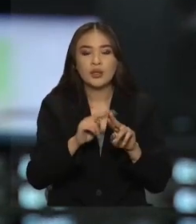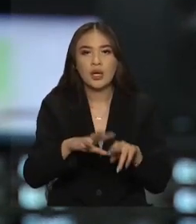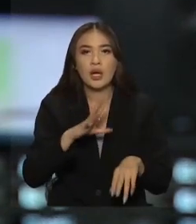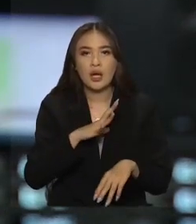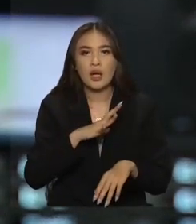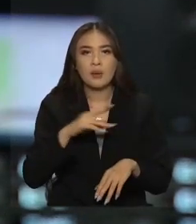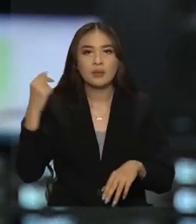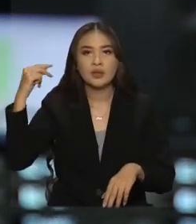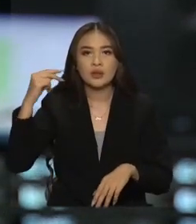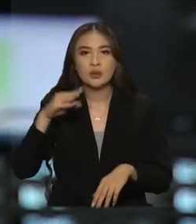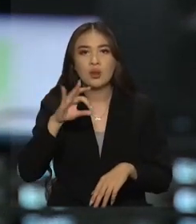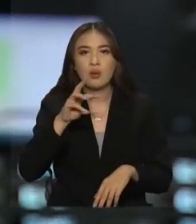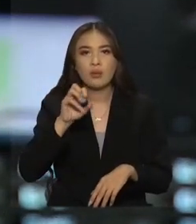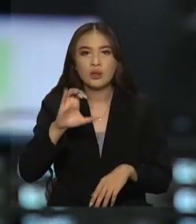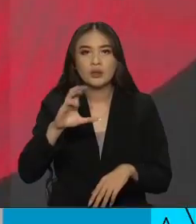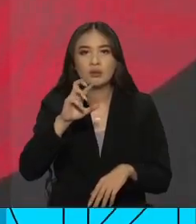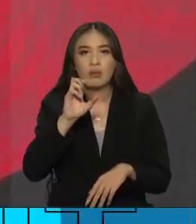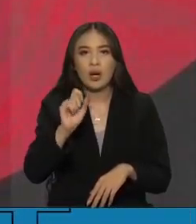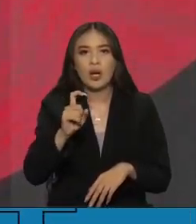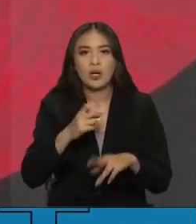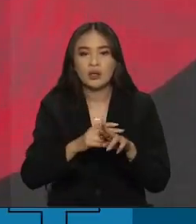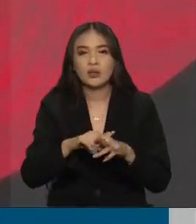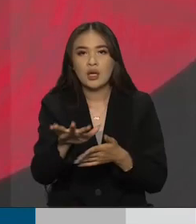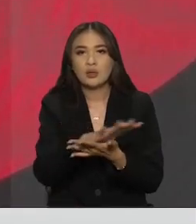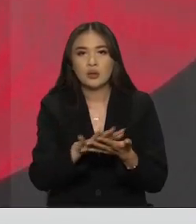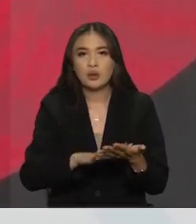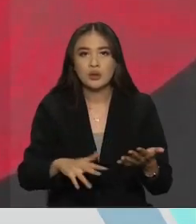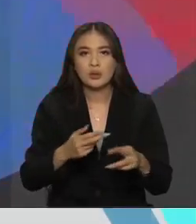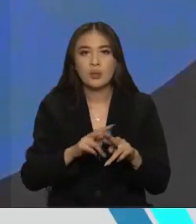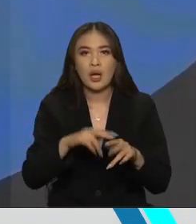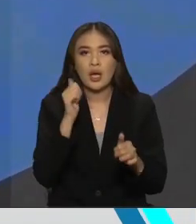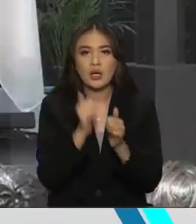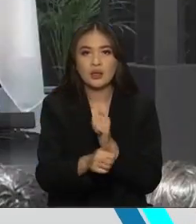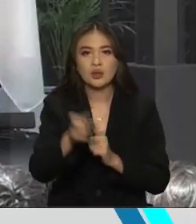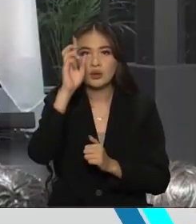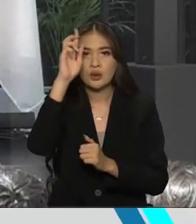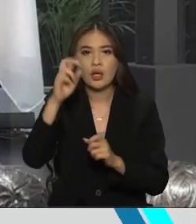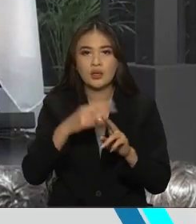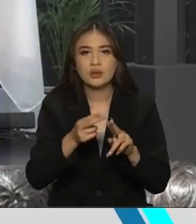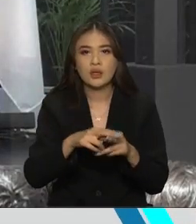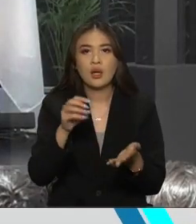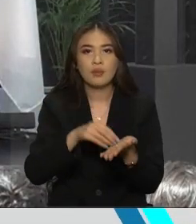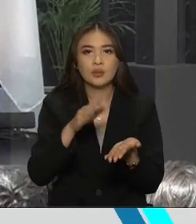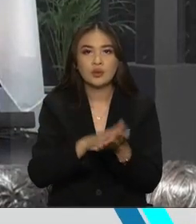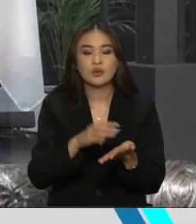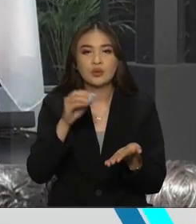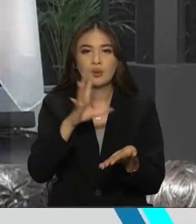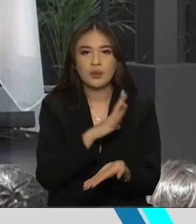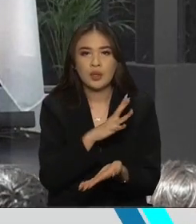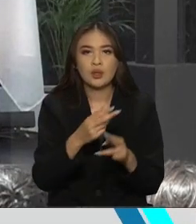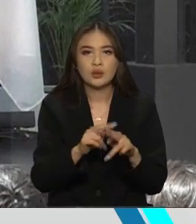Томас Бах шақыру қағазын біртіндеп толтырып, әр мемлекеттің өкіліне салтанатты түрде табыстады.